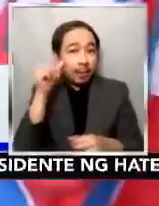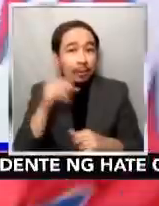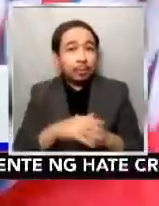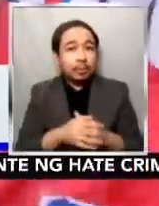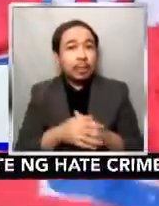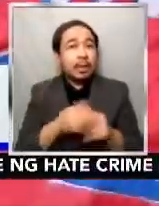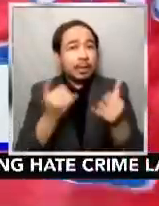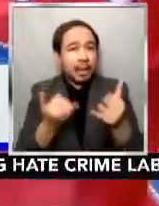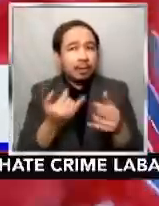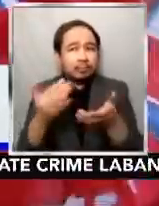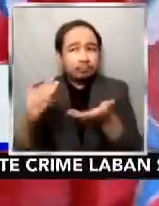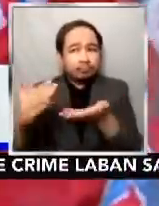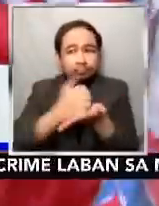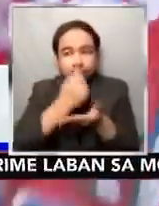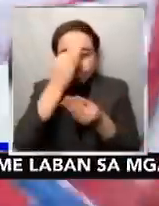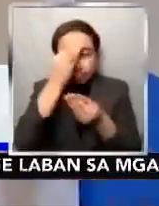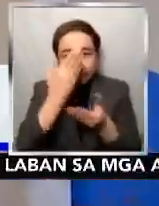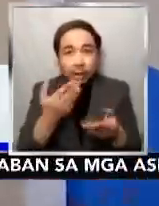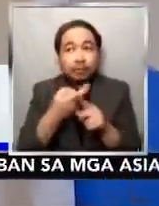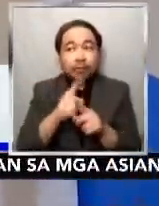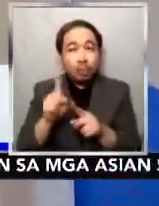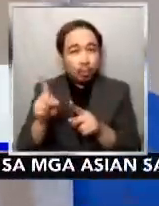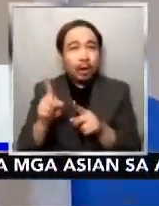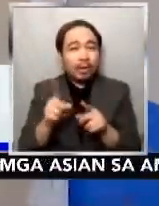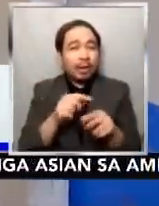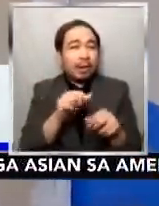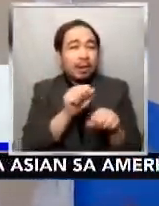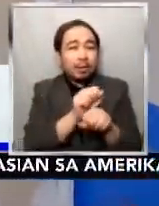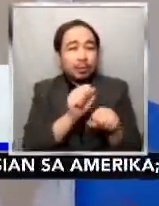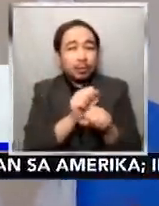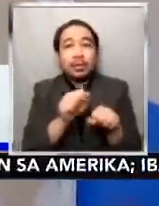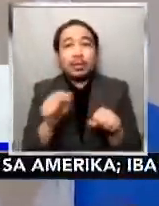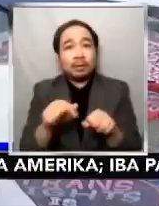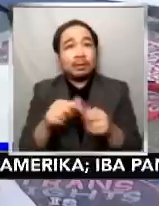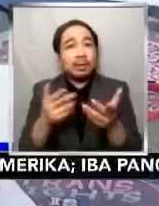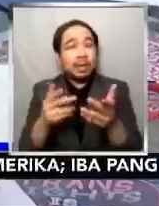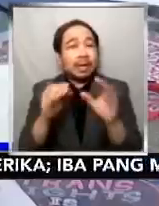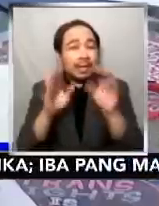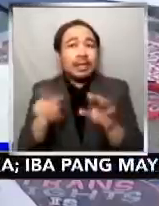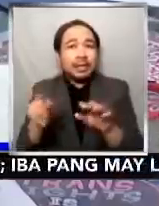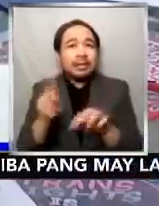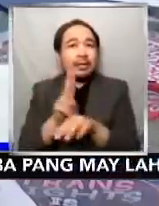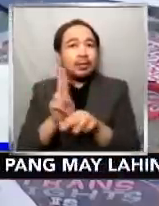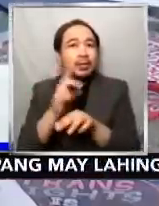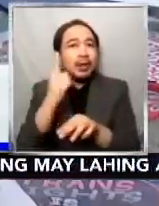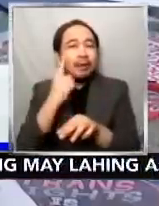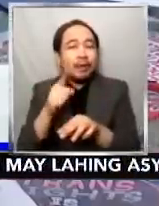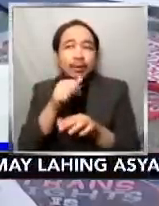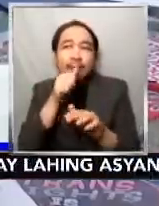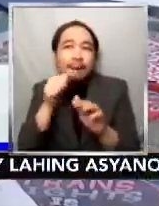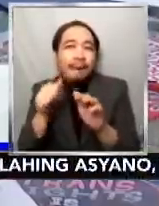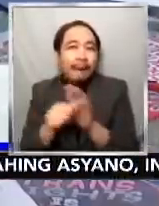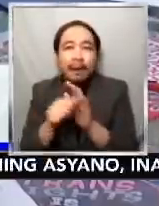mismo sa kasamahan ni alias Teacher Lali, ginagawa raw hideout ang lugar. Mga intelligence units po